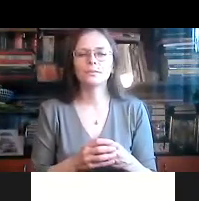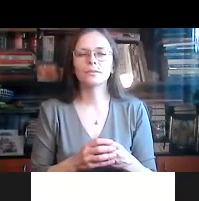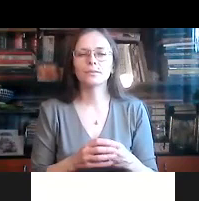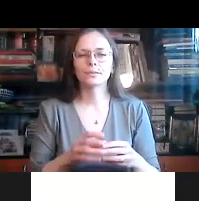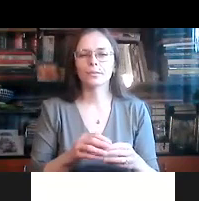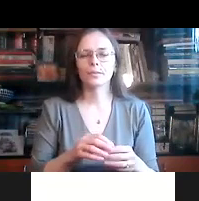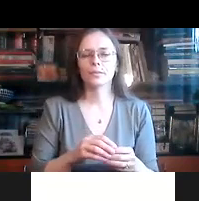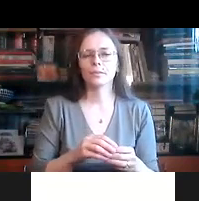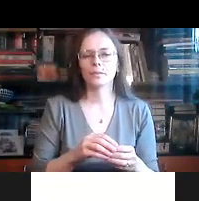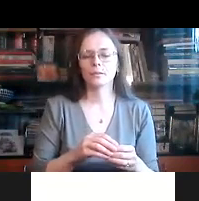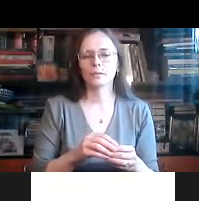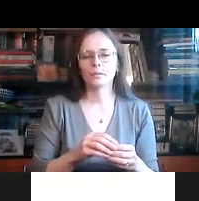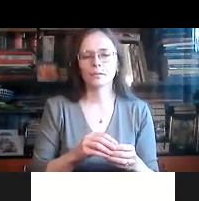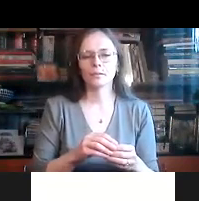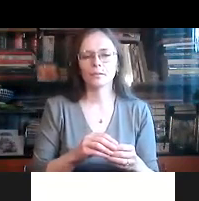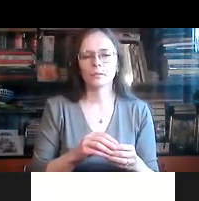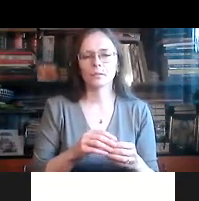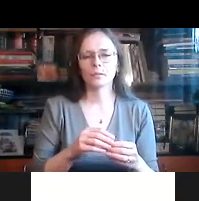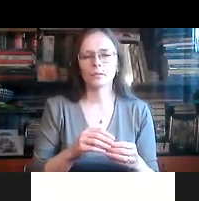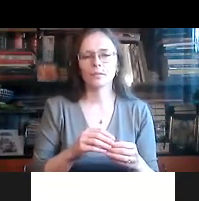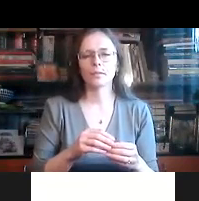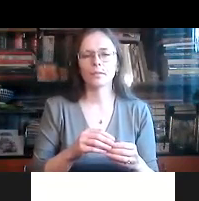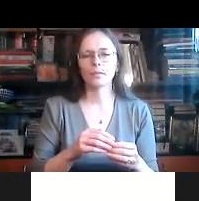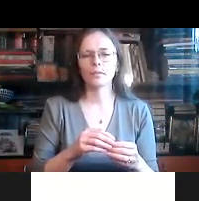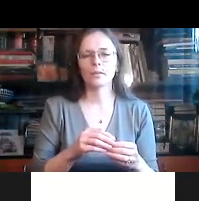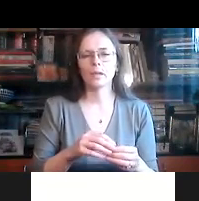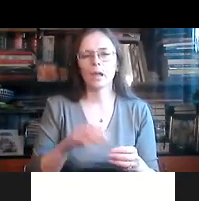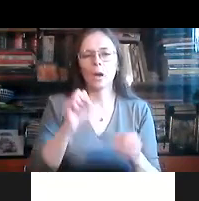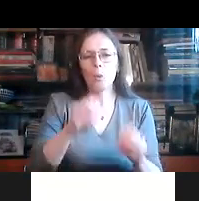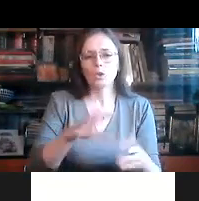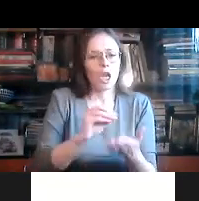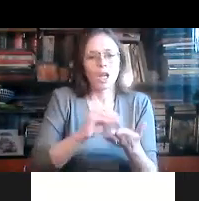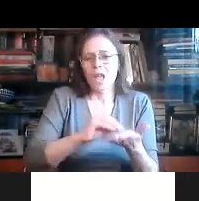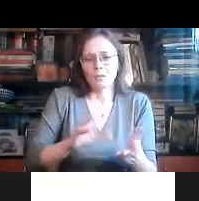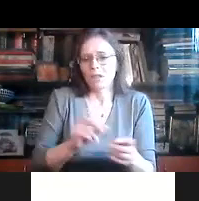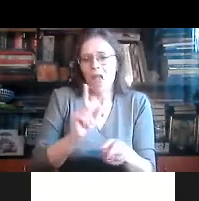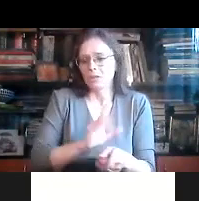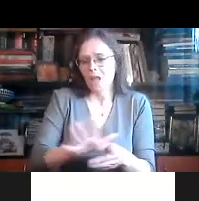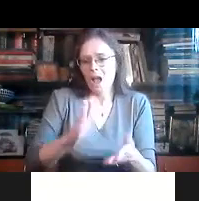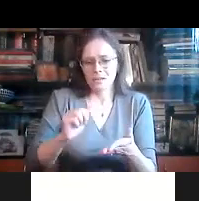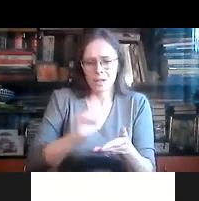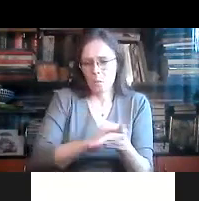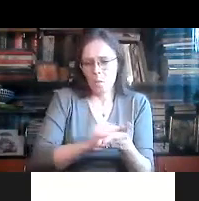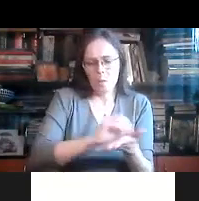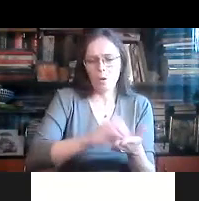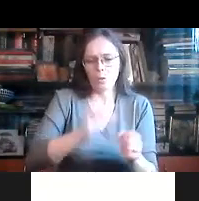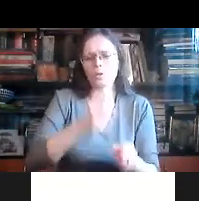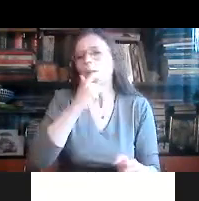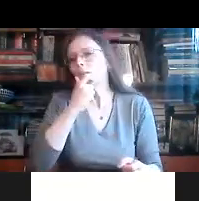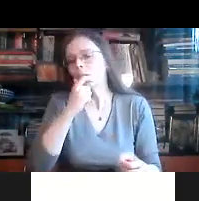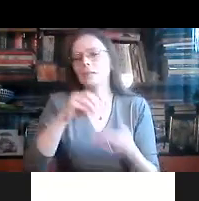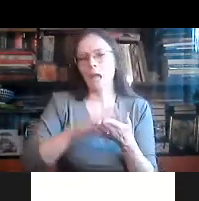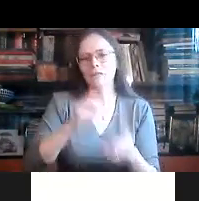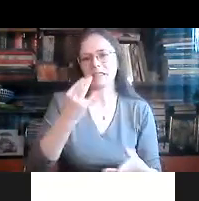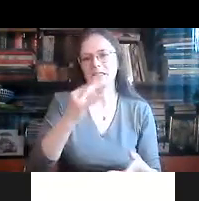Диктофоны, да. Да, то есть как бы можно, да, и даже я, когда читаешь статьи этих людей, которые